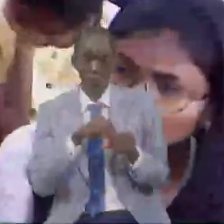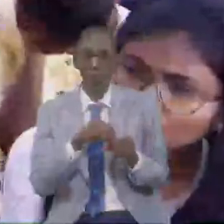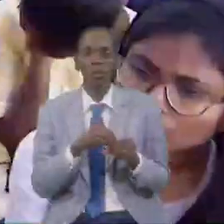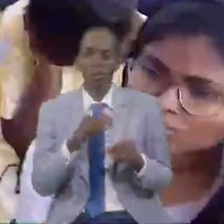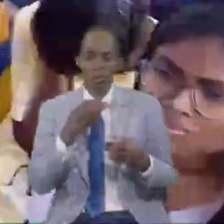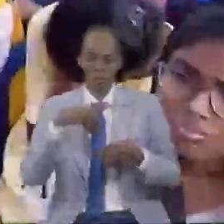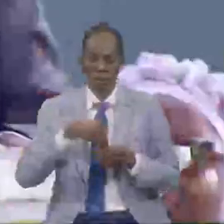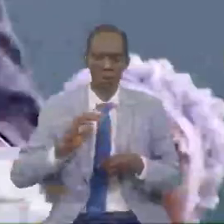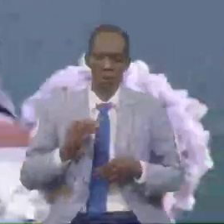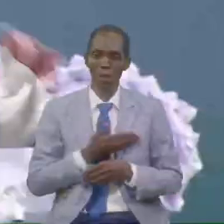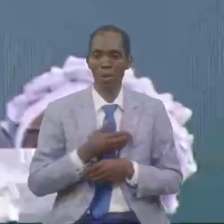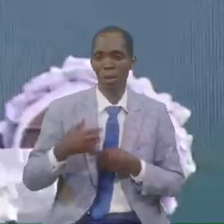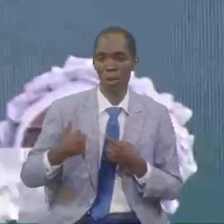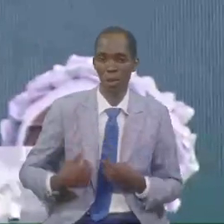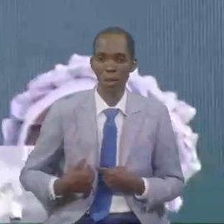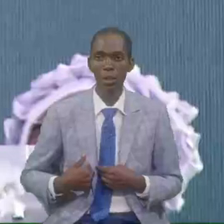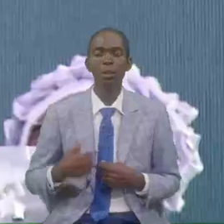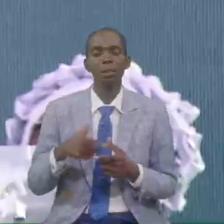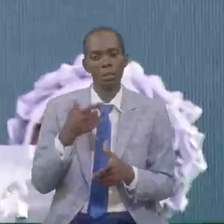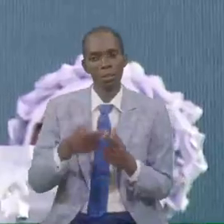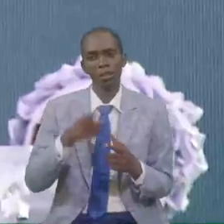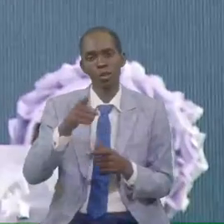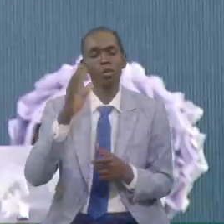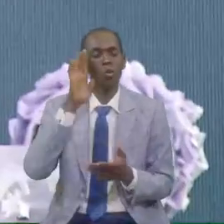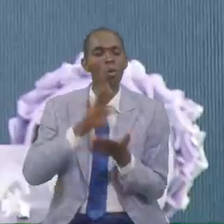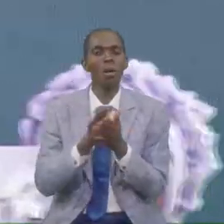Avec Christ venant dans le cœur,